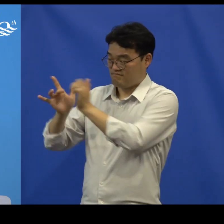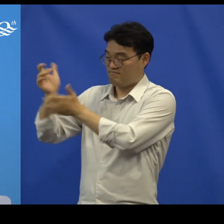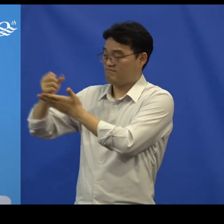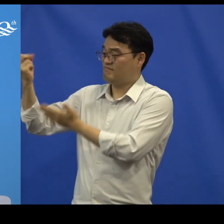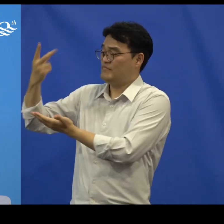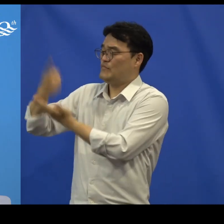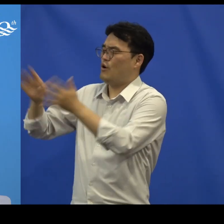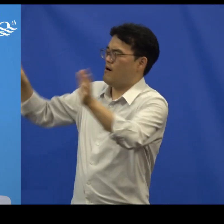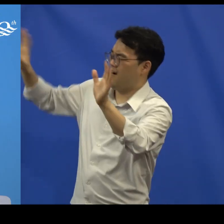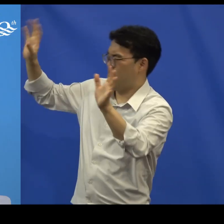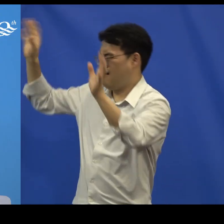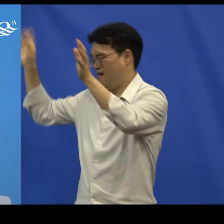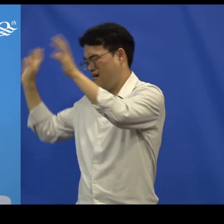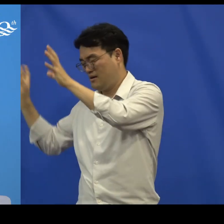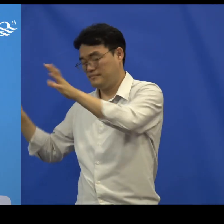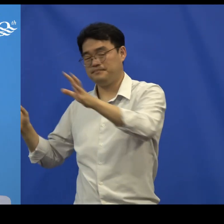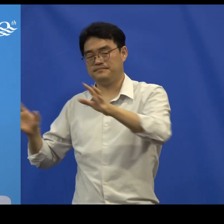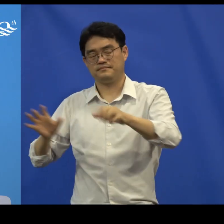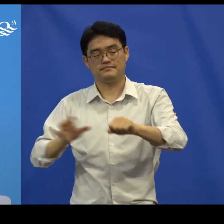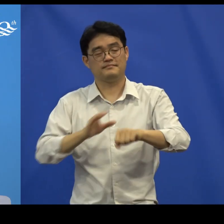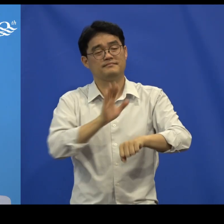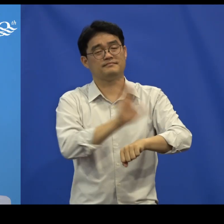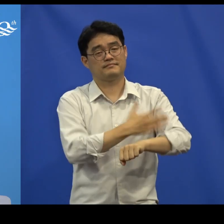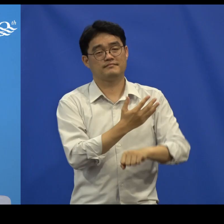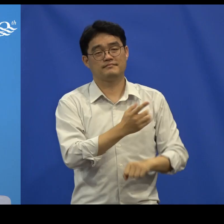여기에 미혼이 계시면 가세요.